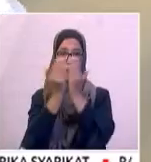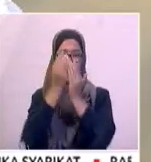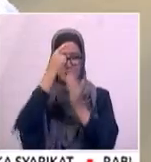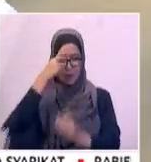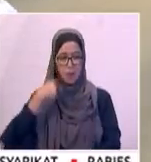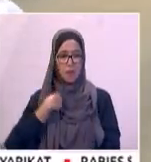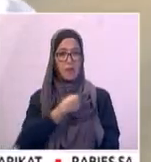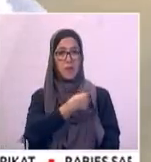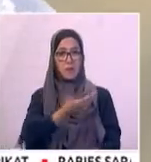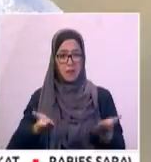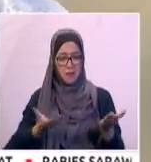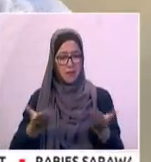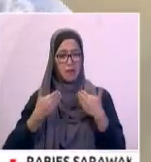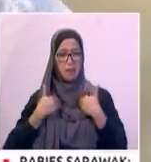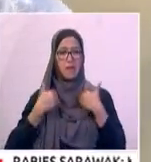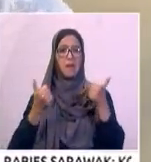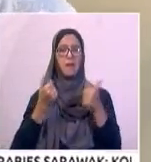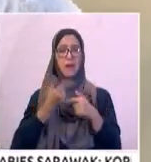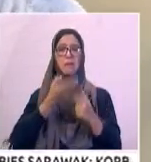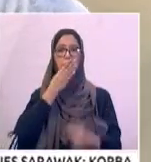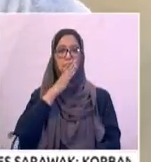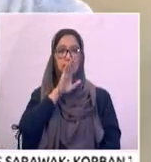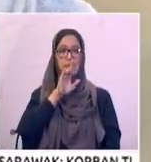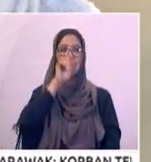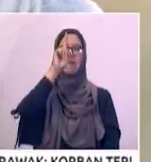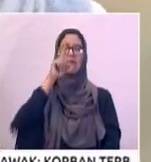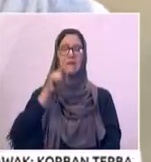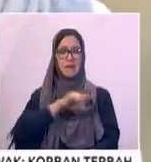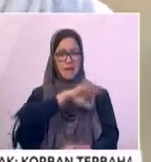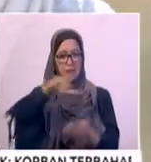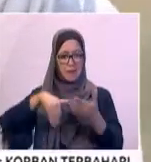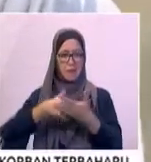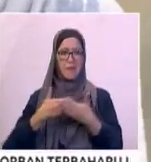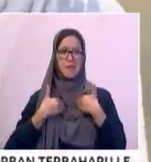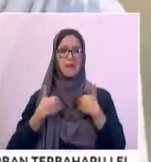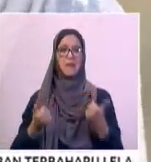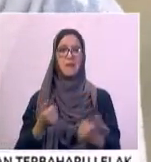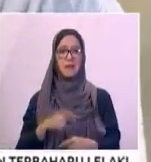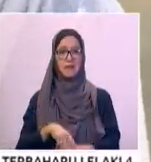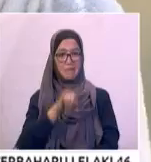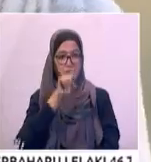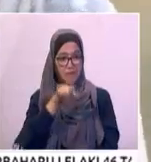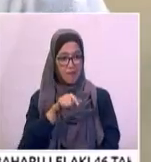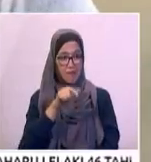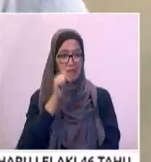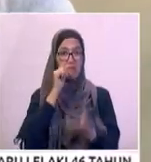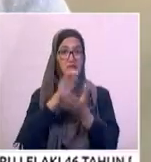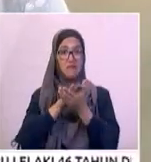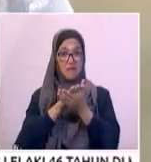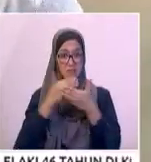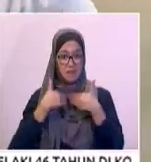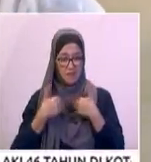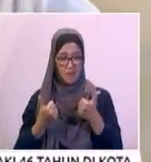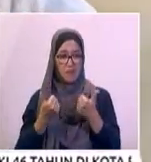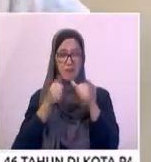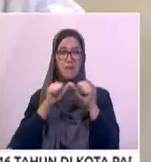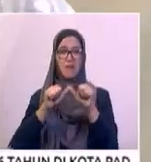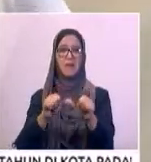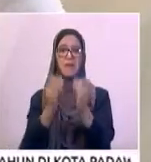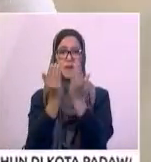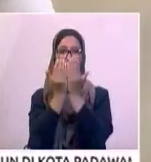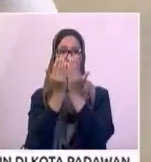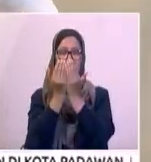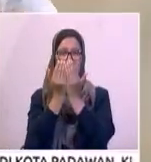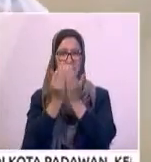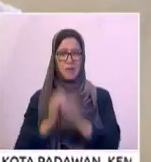sihat. Okey, Ajah pun sihat dah. Alhamdulillah. Okey, baik. Boleh teruskan berdoa. InsyaAllah, Haji Hajar